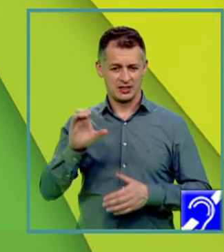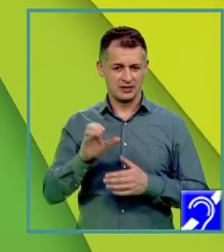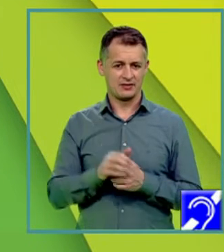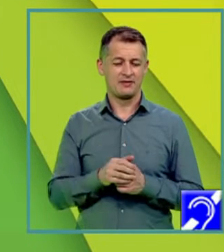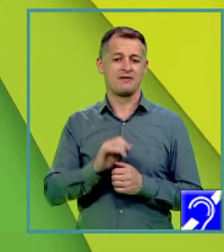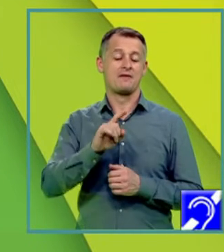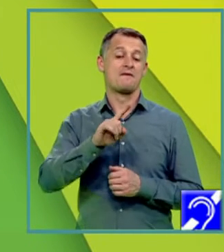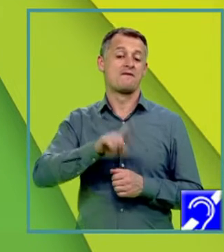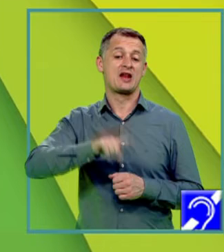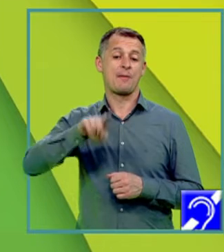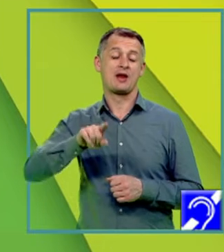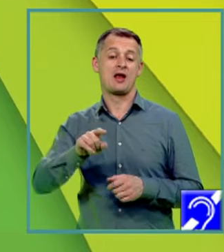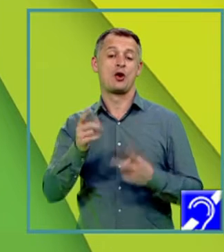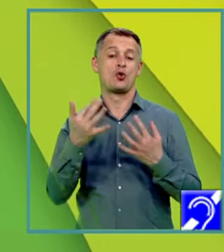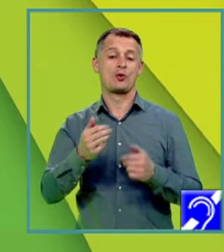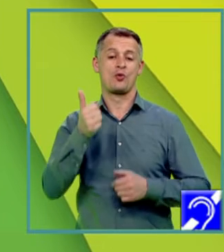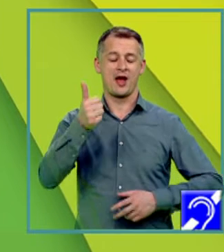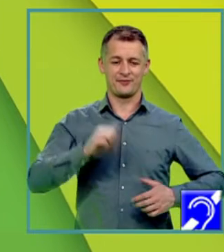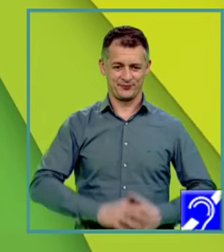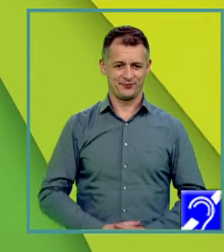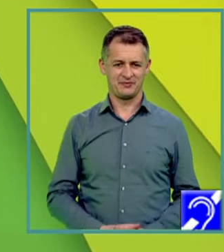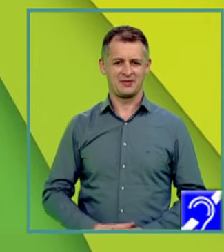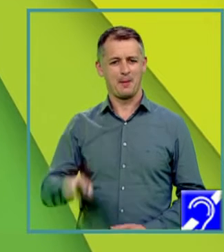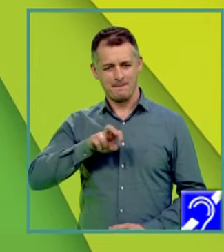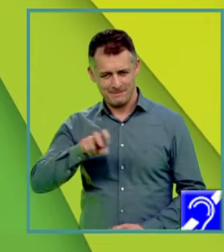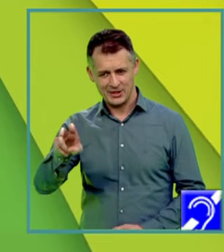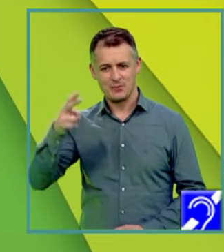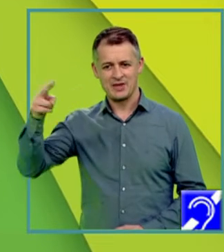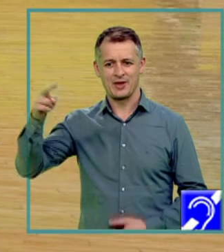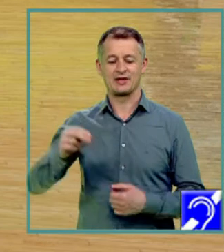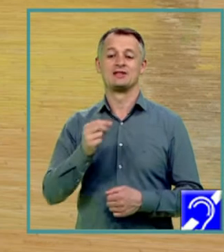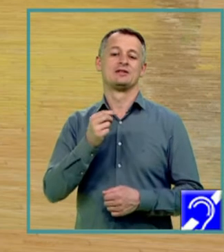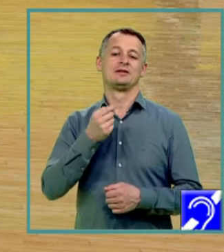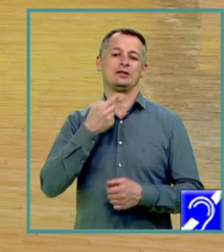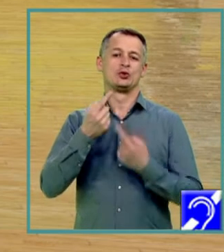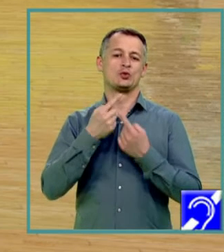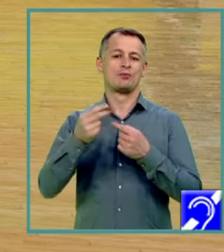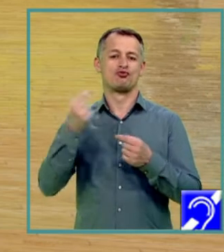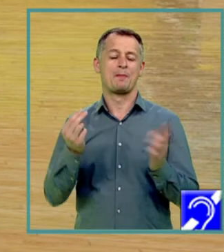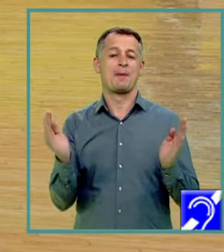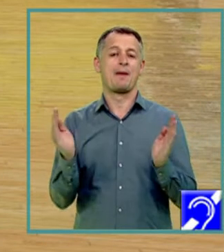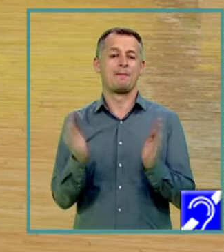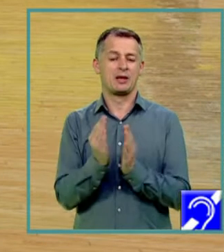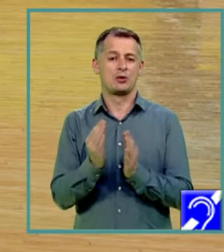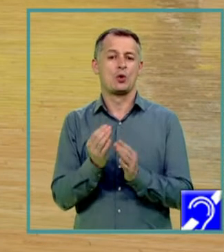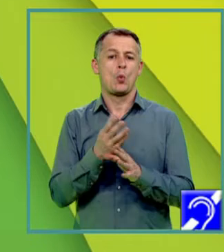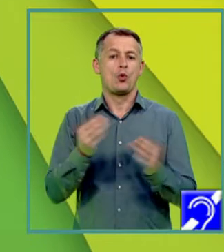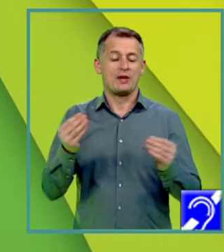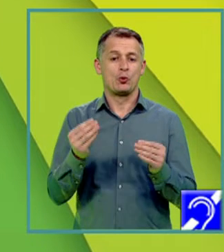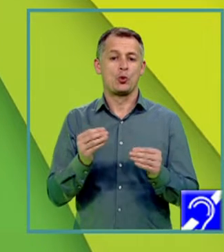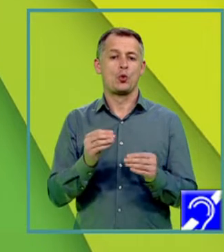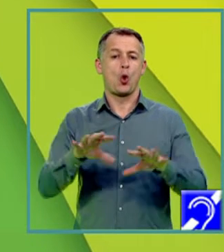variabilei a să mergem mai departe și să discutăm despre cel mai mic multiplu comun a două numere naturale